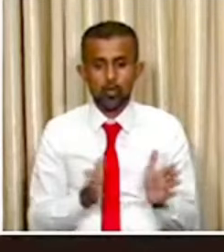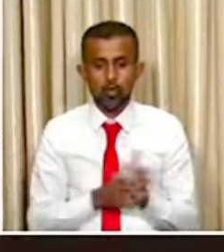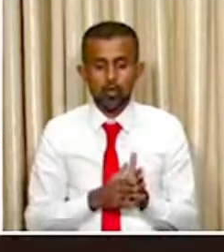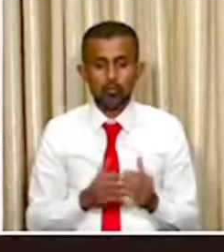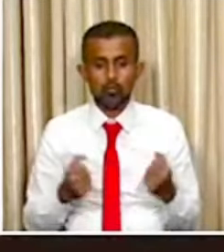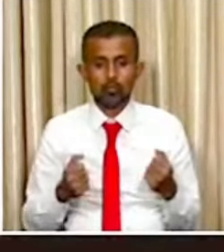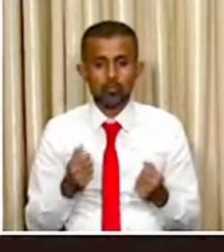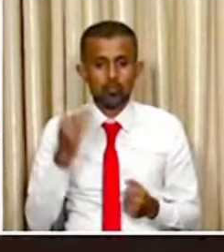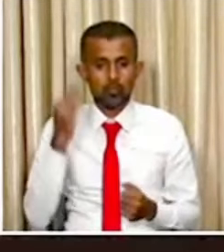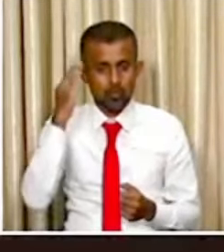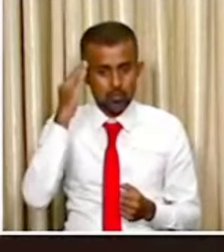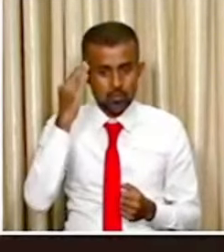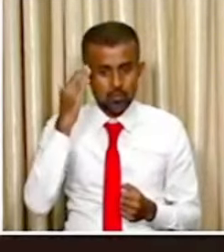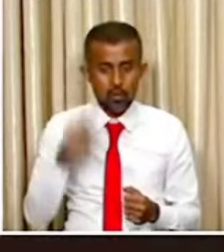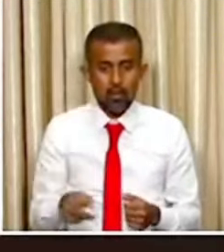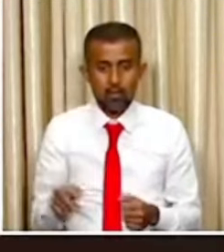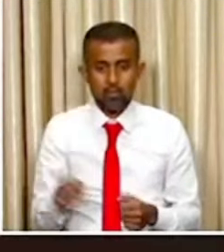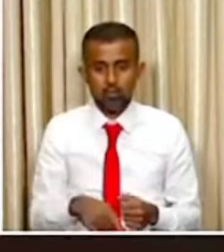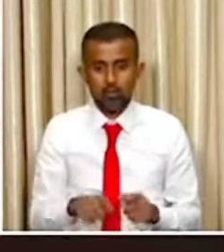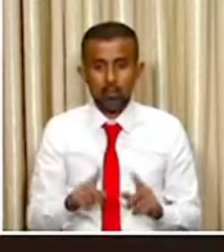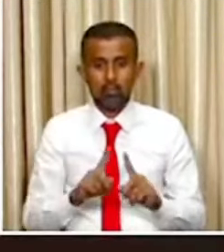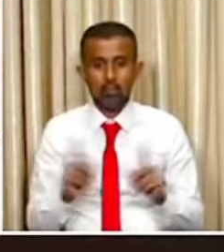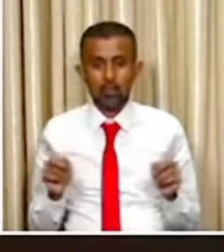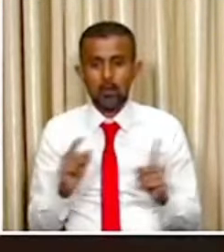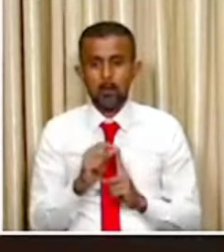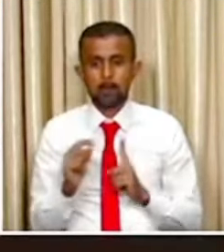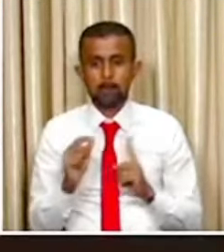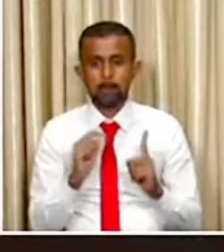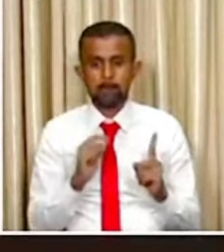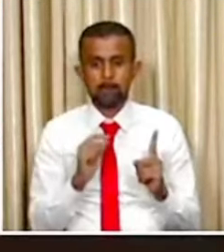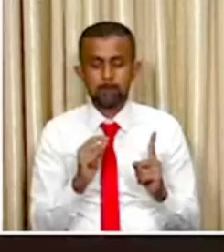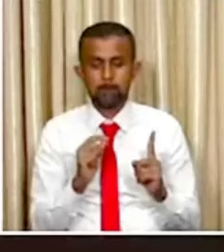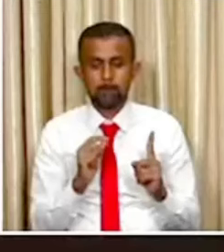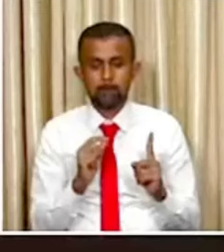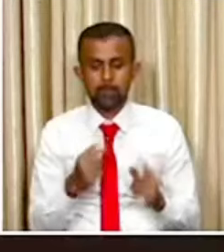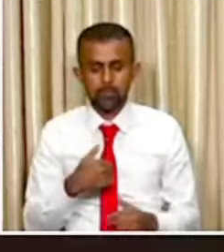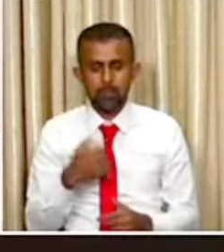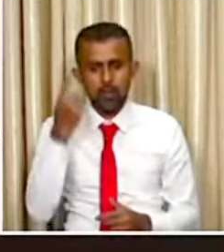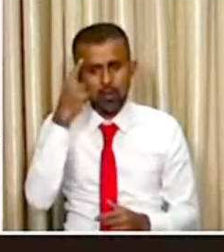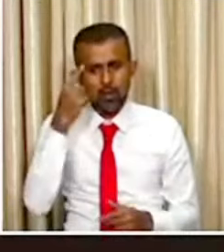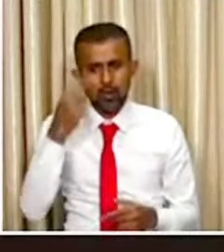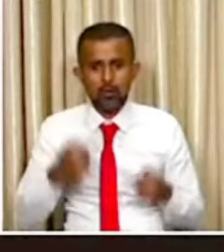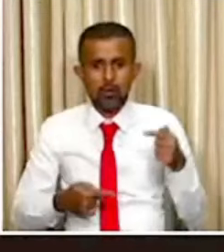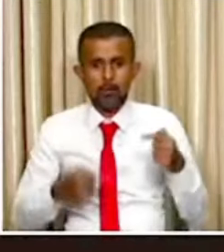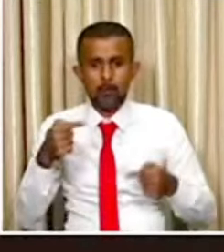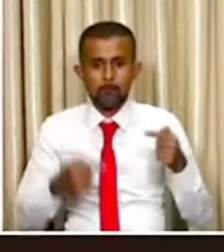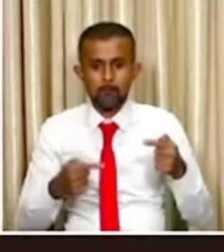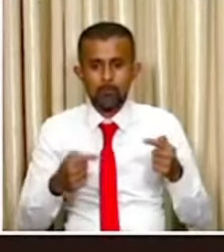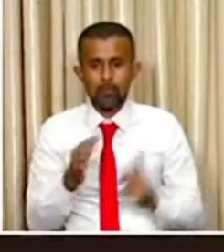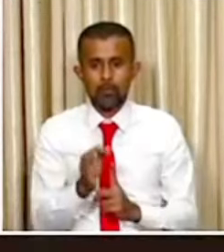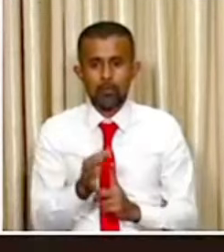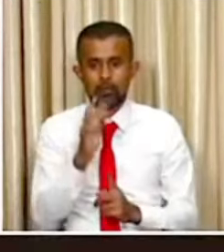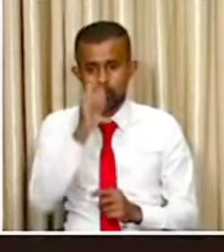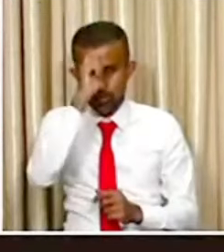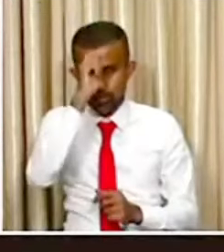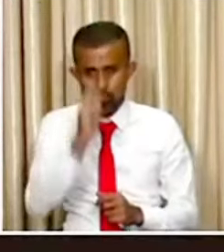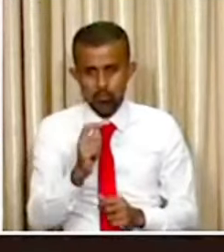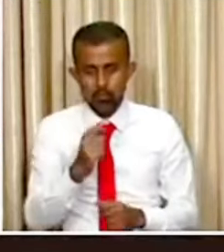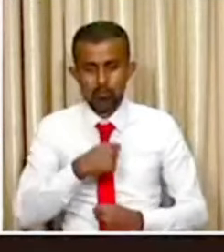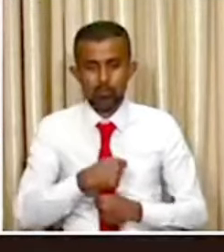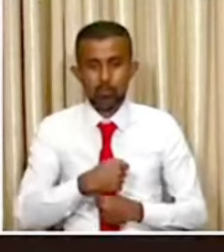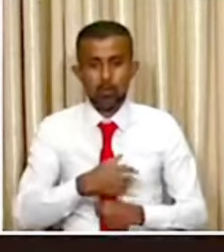සභාපතිතුමියනි, අද 10 වෙනි පාර්ලිමේන්තුවේ මං හිතන්නේ මේ විවාදය ජනාධිපතිතුමාගේ